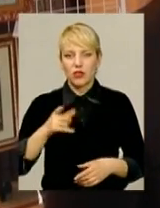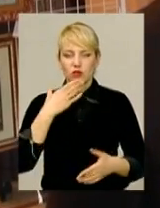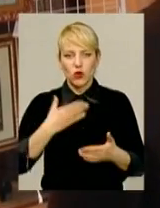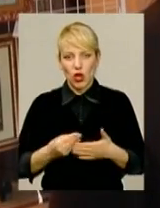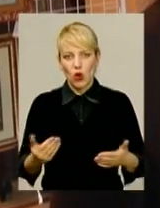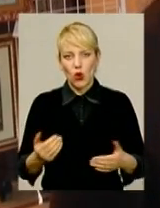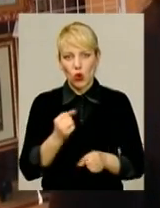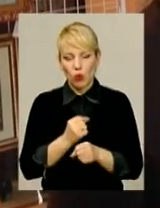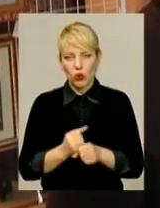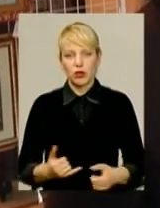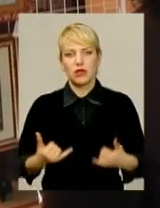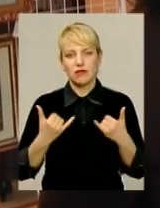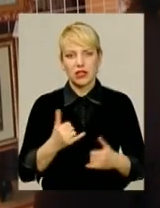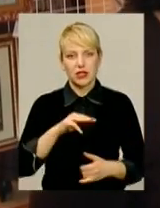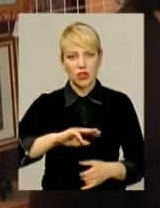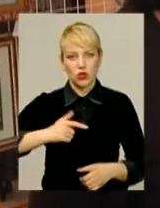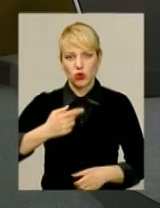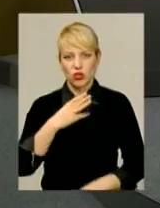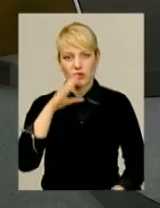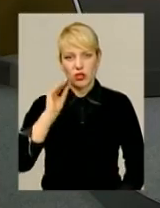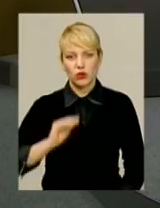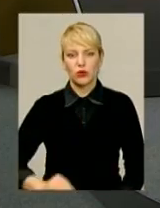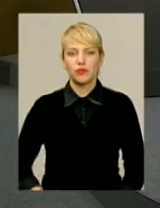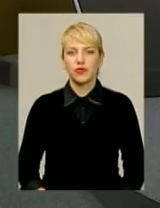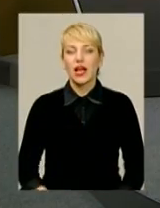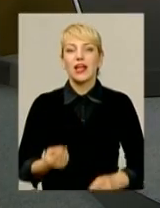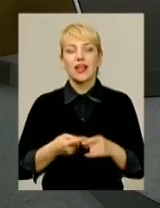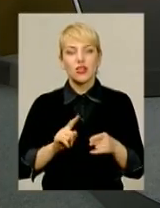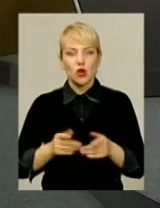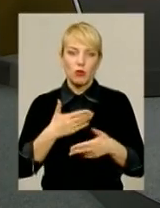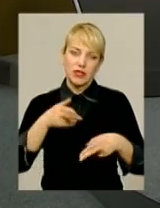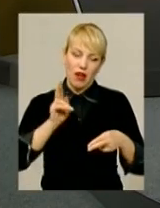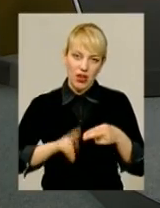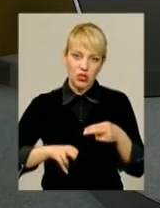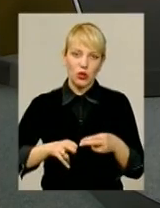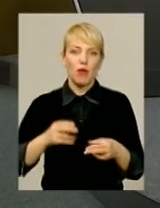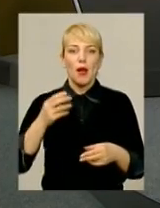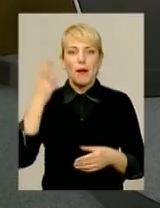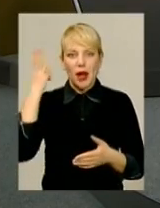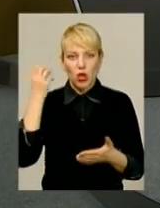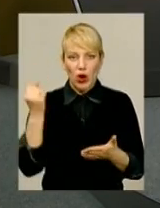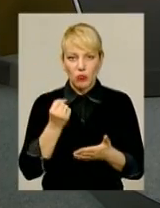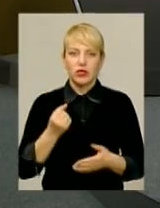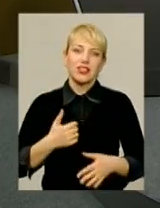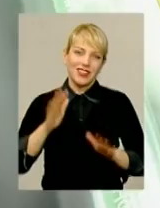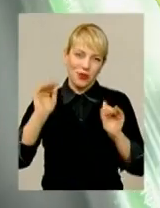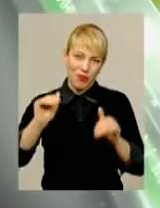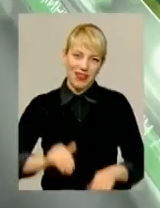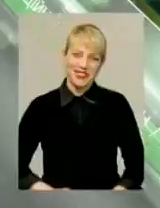роботи присвятили Тарасу Григоровичу Шевченку. На цьому ми завершуємо панораму тиждень. На все добре!